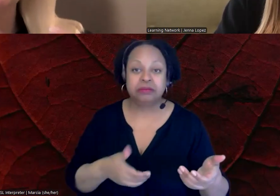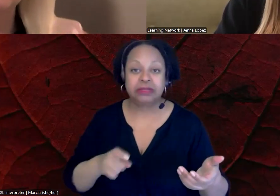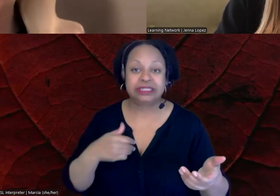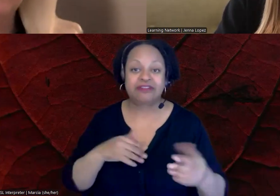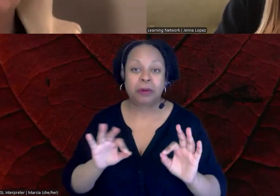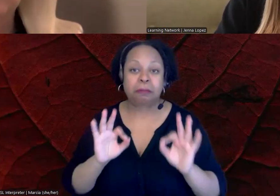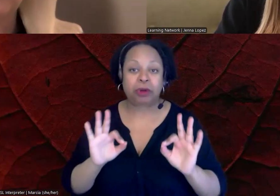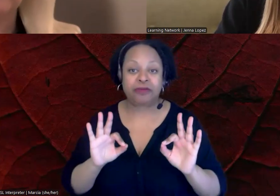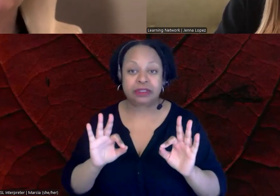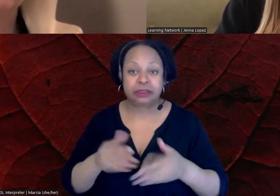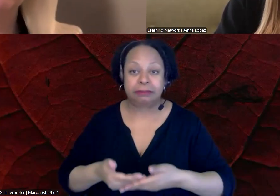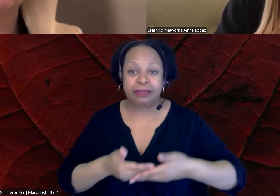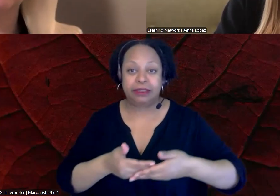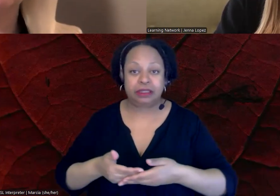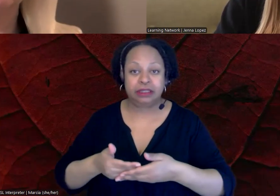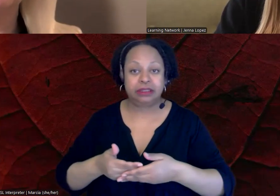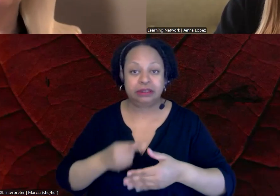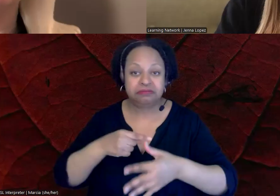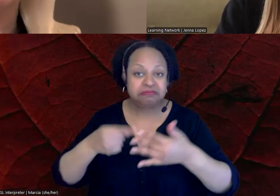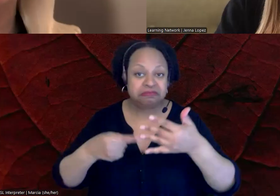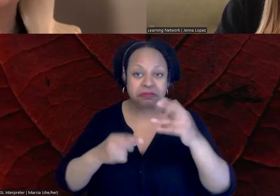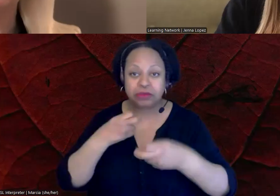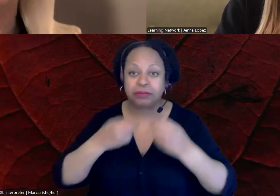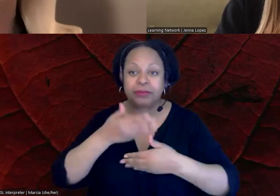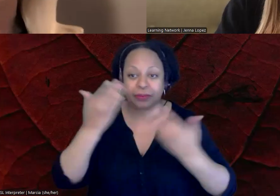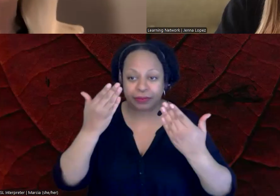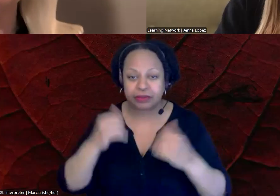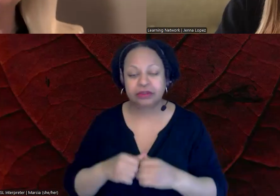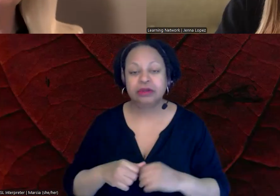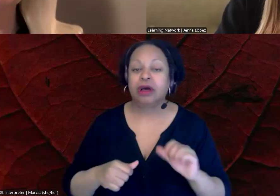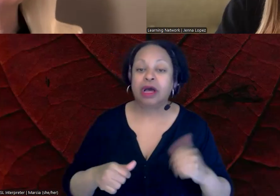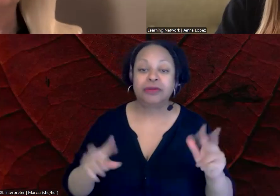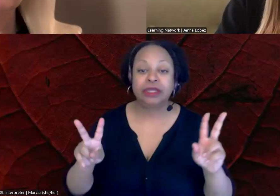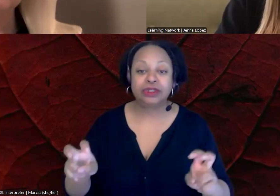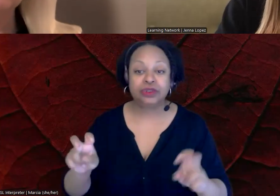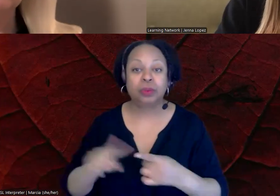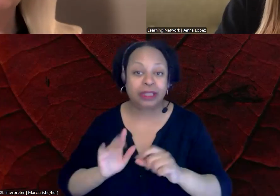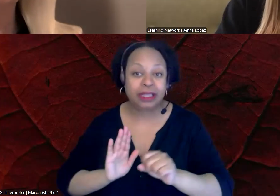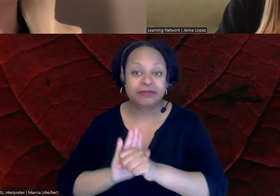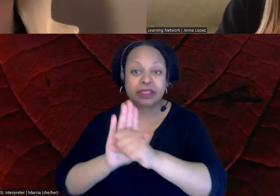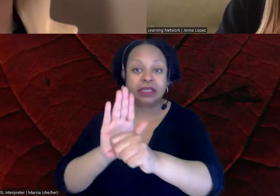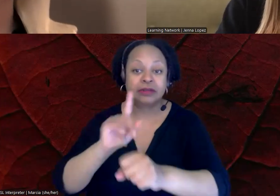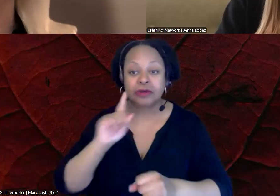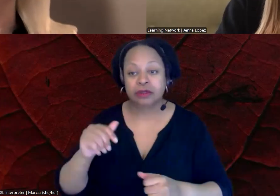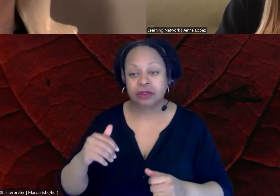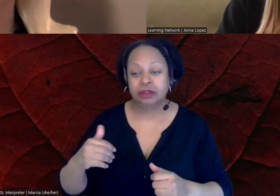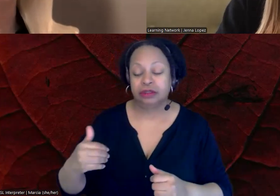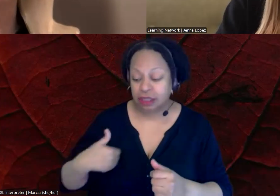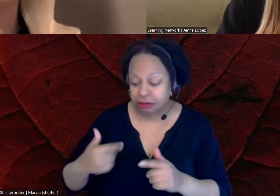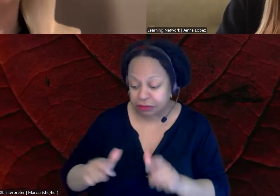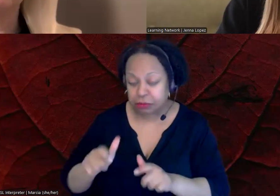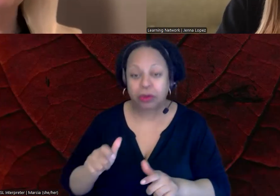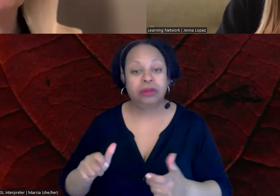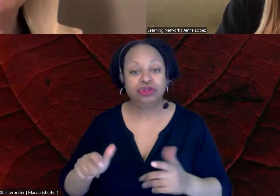c'est ce qui arrive lorsque nous sommes là, nous sommes en train de défendre nos jeunes, nos enfants et même les